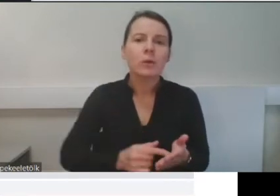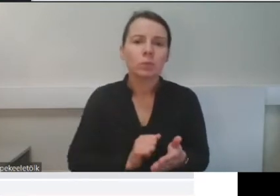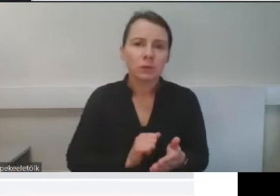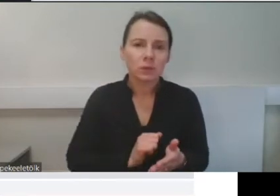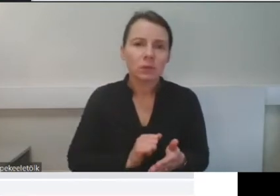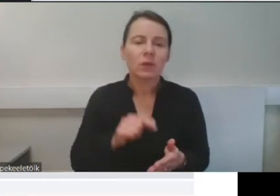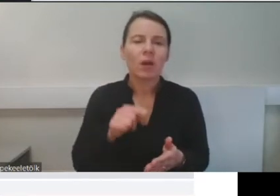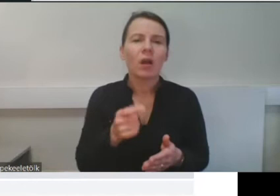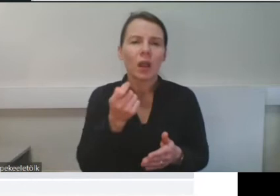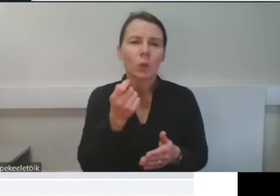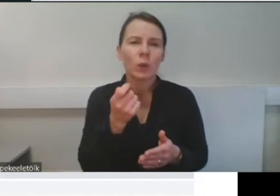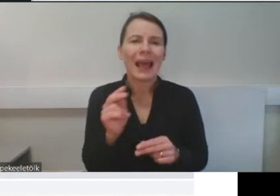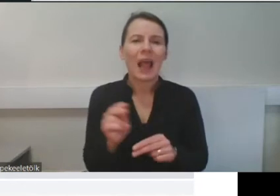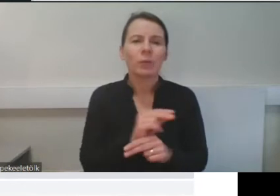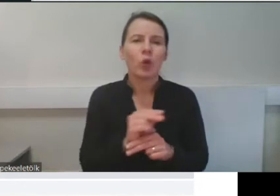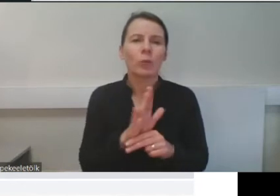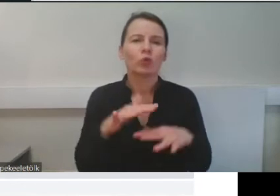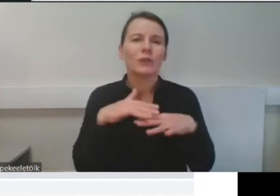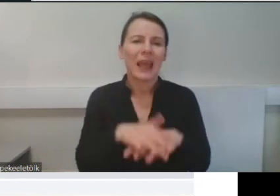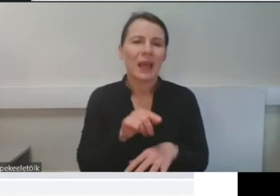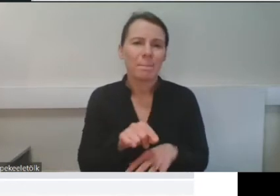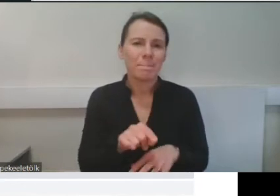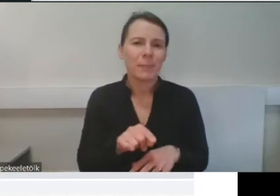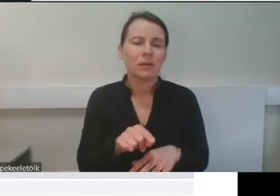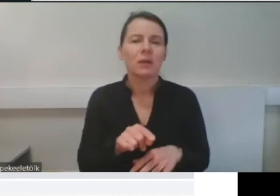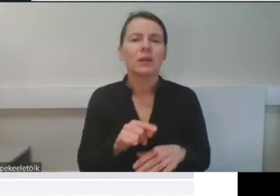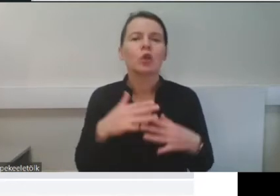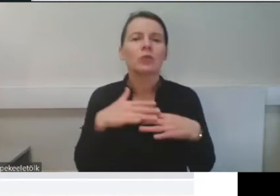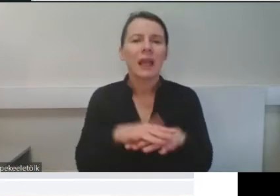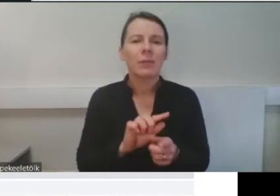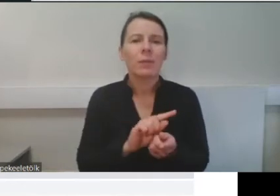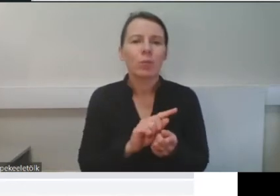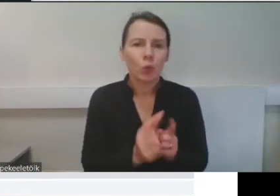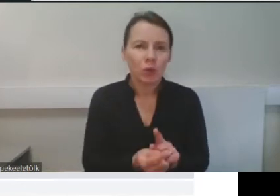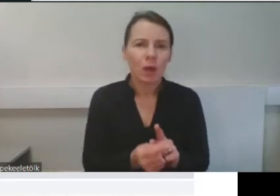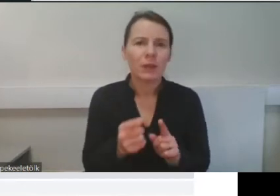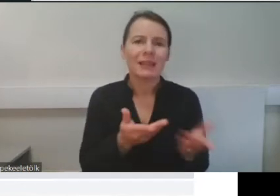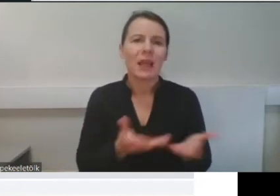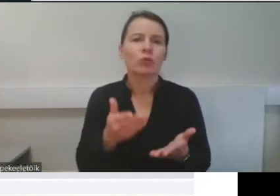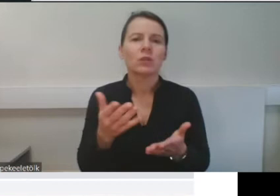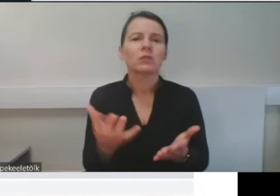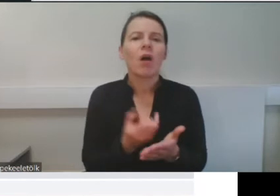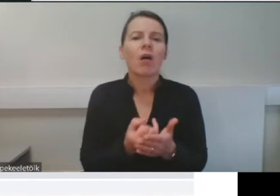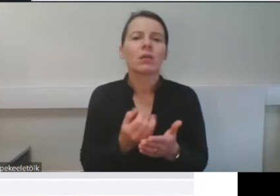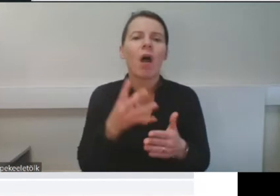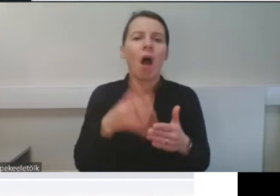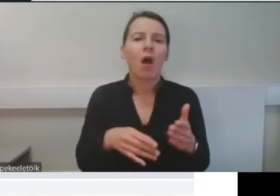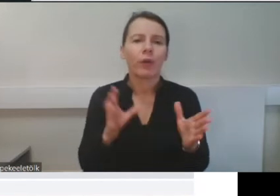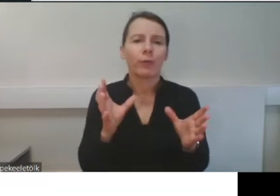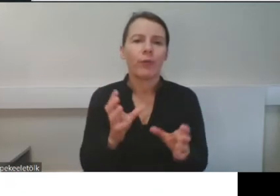siis kulutusi tehti konkreetsel aastal nende kolme teenuse osas.